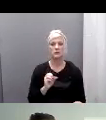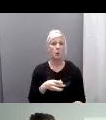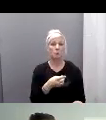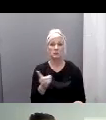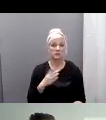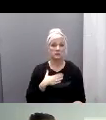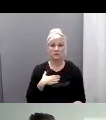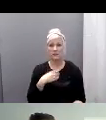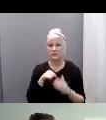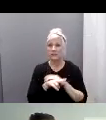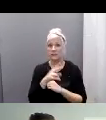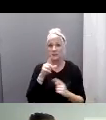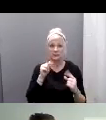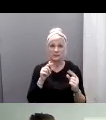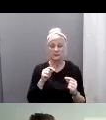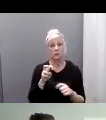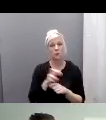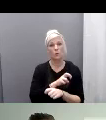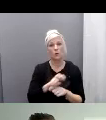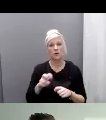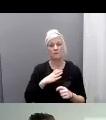chatten så finns det en länk där.